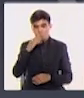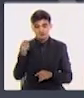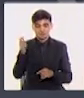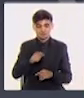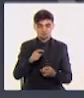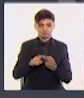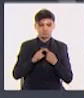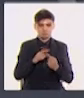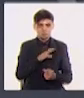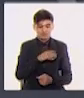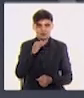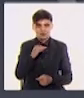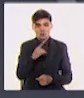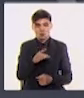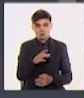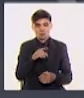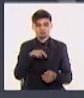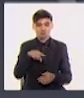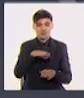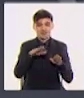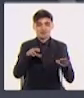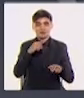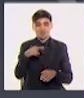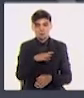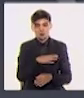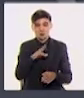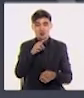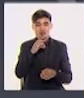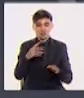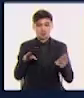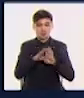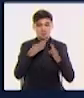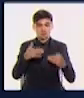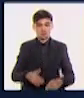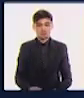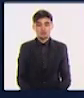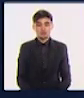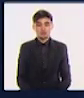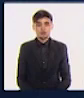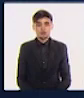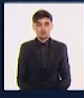жұқтырған. Бұл жағдайдан кейін бүлдіршін барып жүрген балабақша карантинге жабылды.